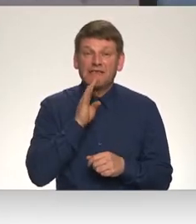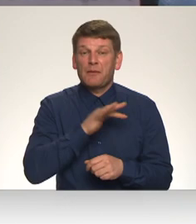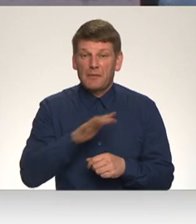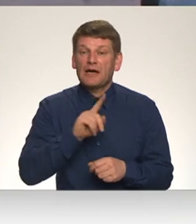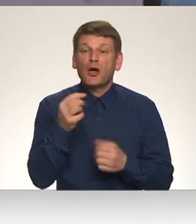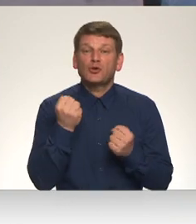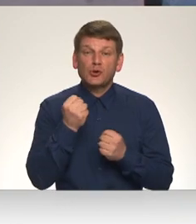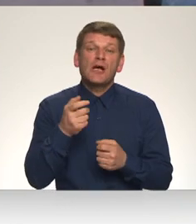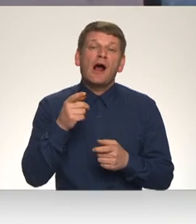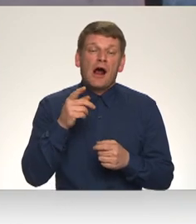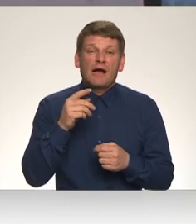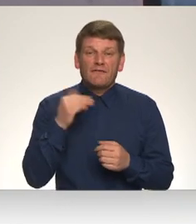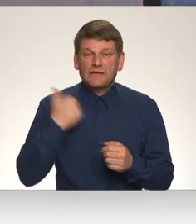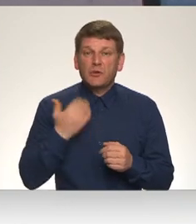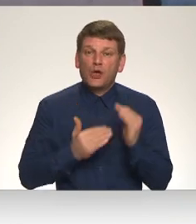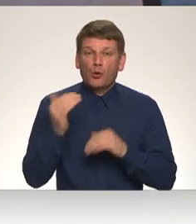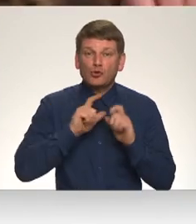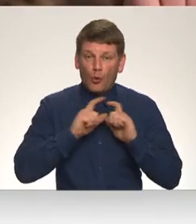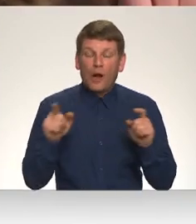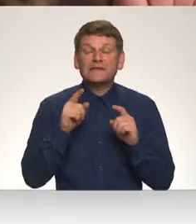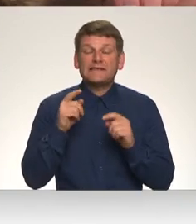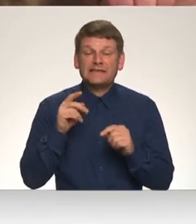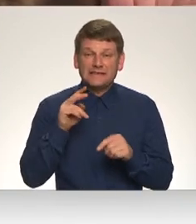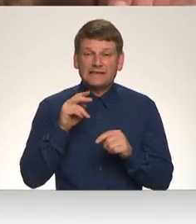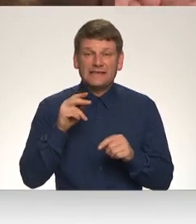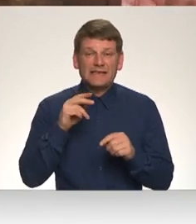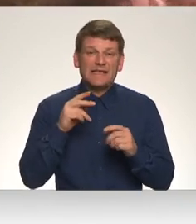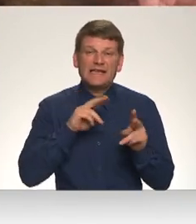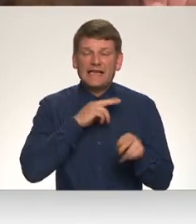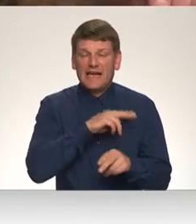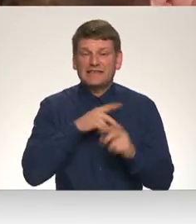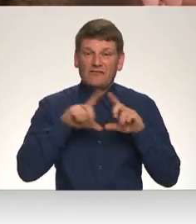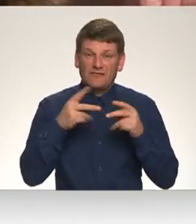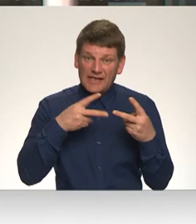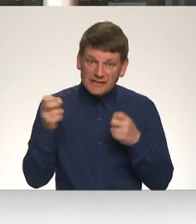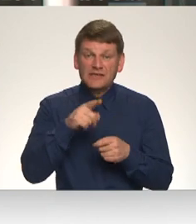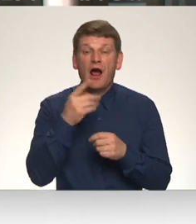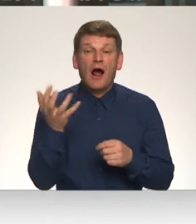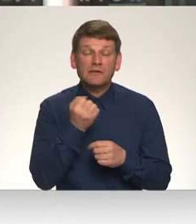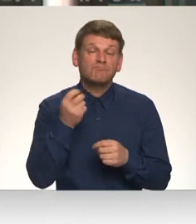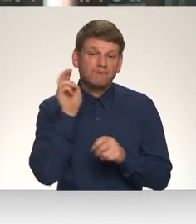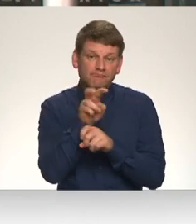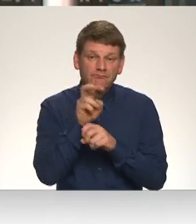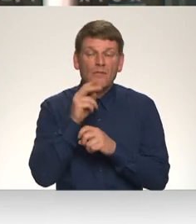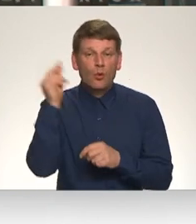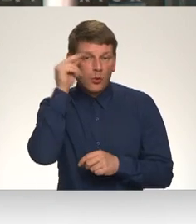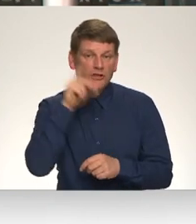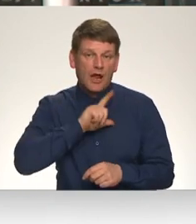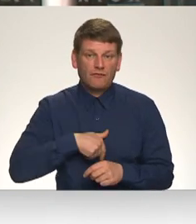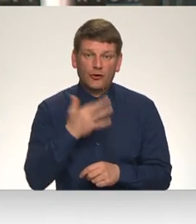Ventspils augstskolas dienesta viesnīcā un Ventspils kempingā, jau no pirmās nedēļas ar entuziasmu un interesi apmeklē kursus latviešu